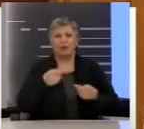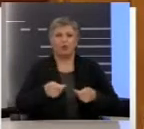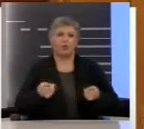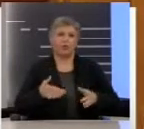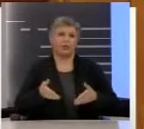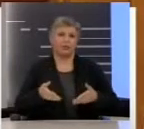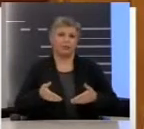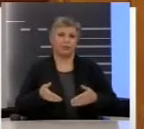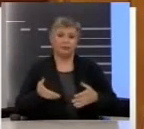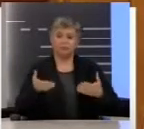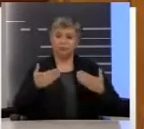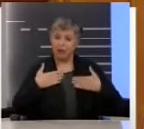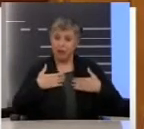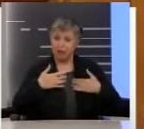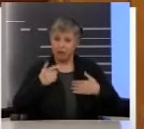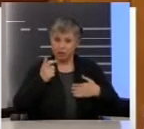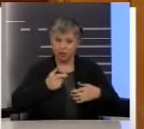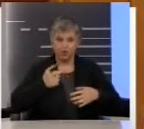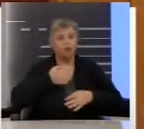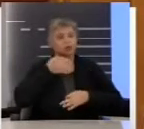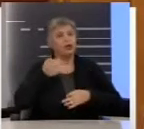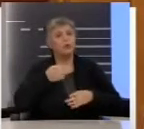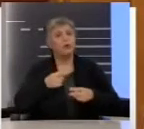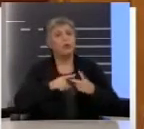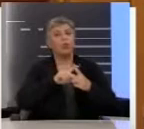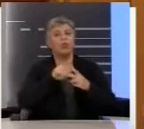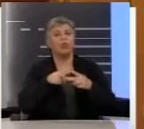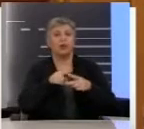Επιτρέψτε μου σε αυτό το σημείο να κάνω δύο σχόλια